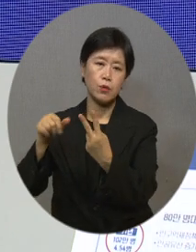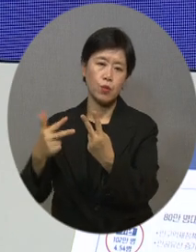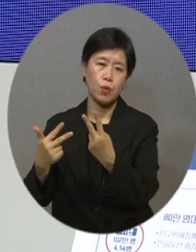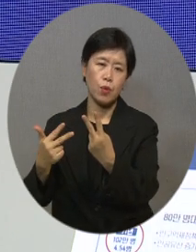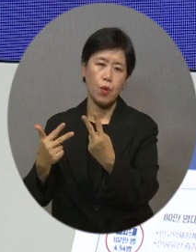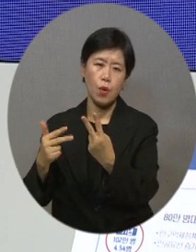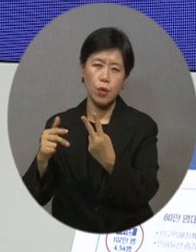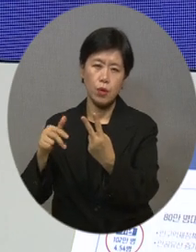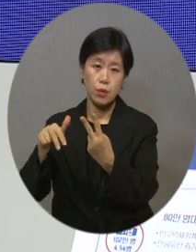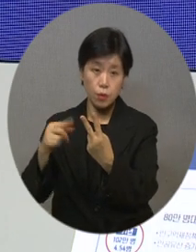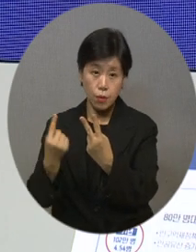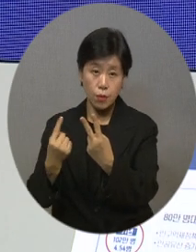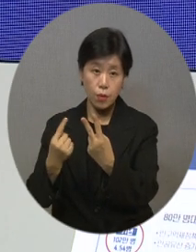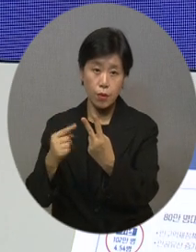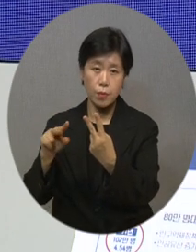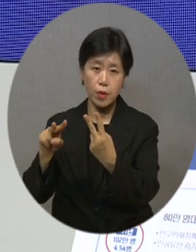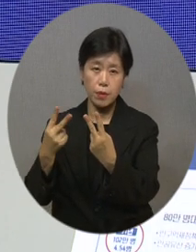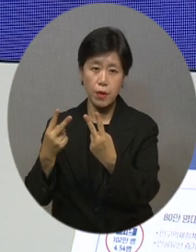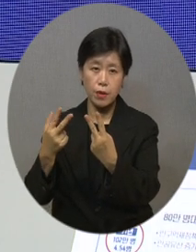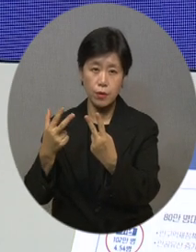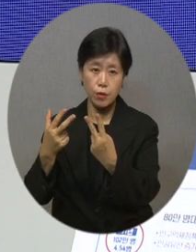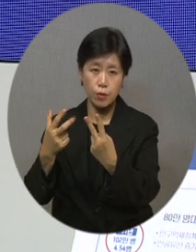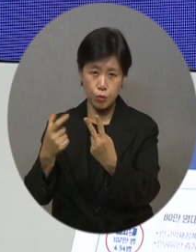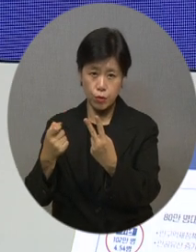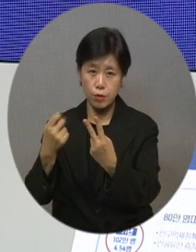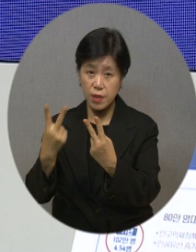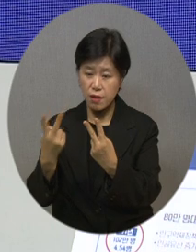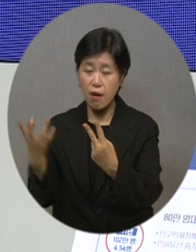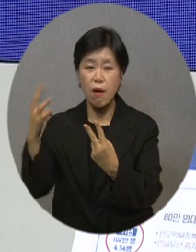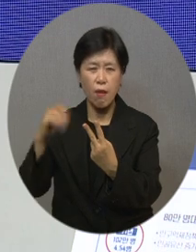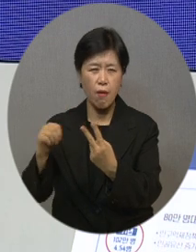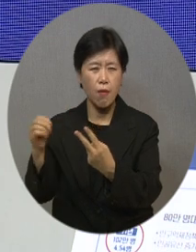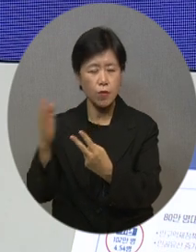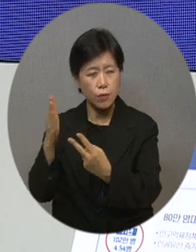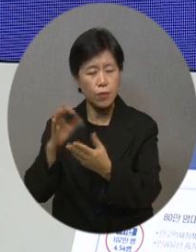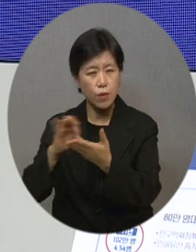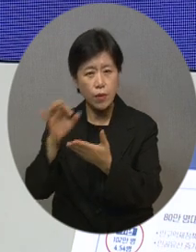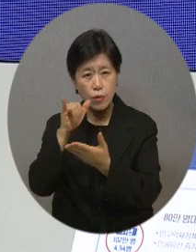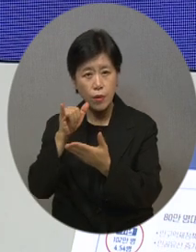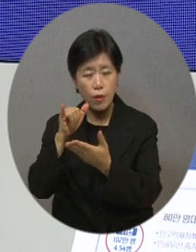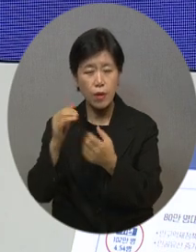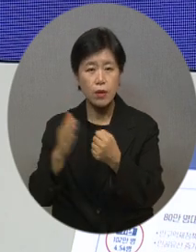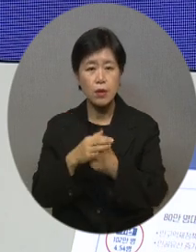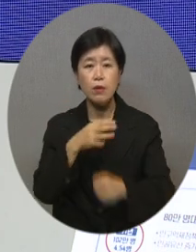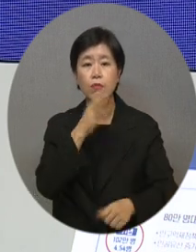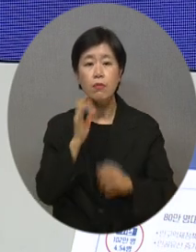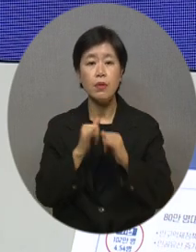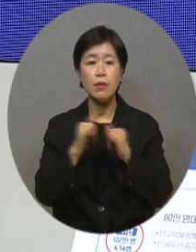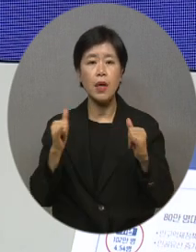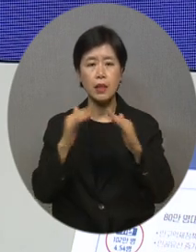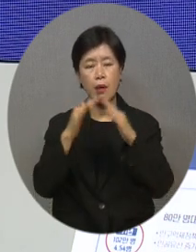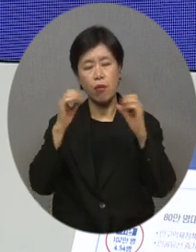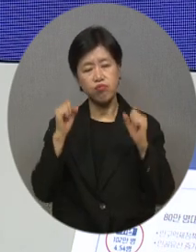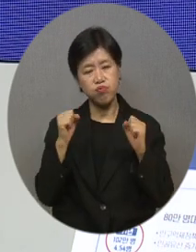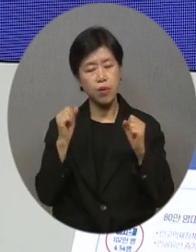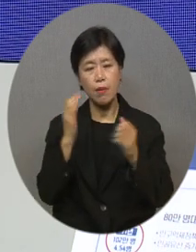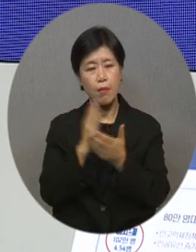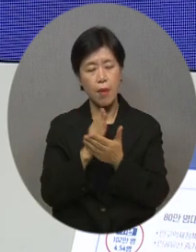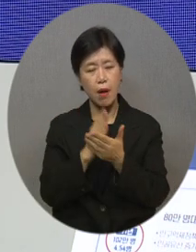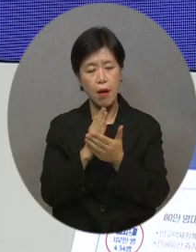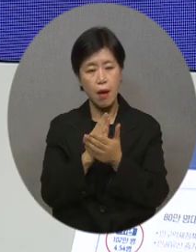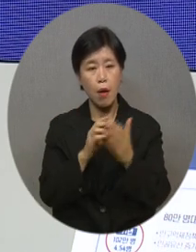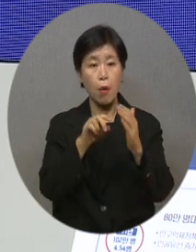말씀을 드리겠습니다. 그래서 정말로 우리 어르신들이 집에 있지 않고 일을 나와서 할 수 있는 그런 일자리를 저희가